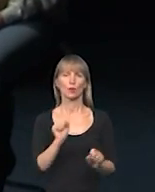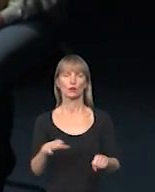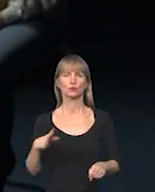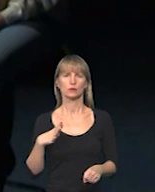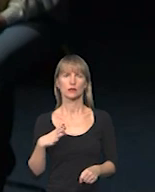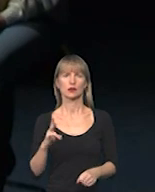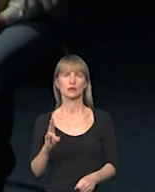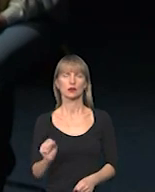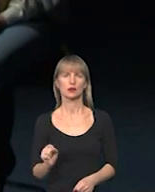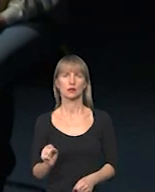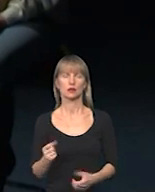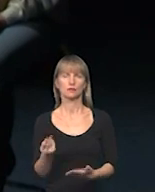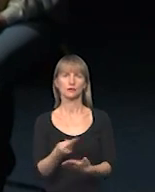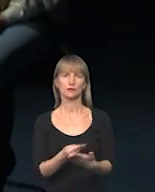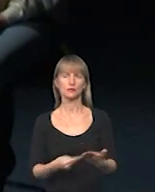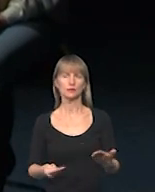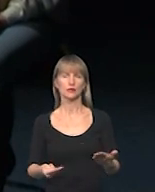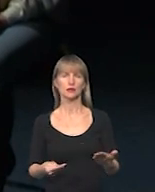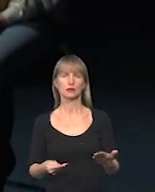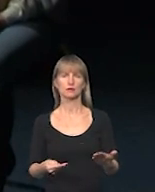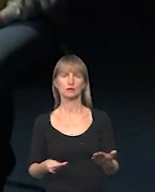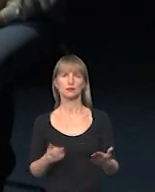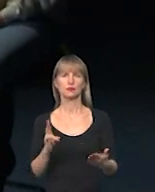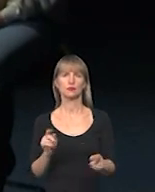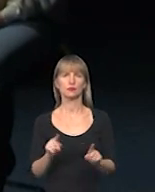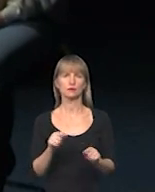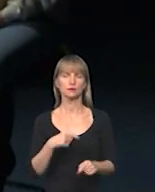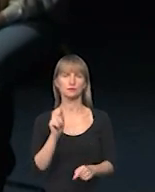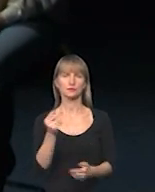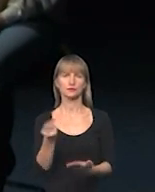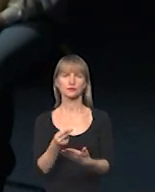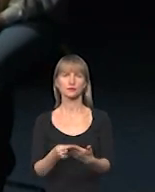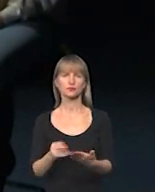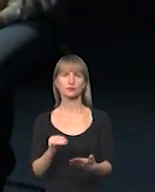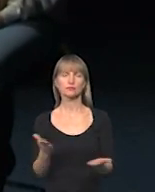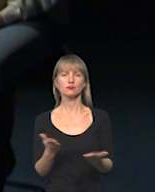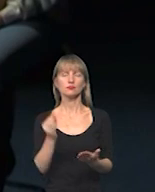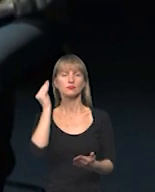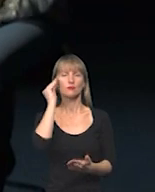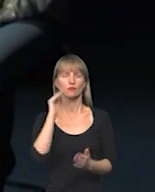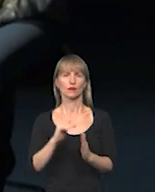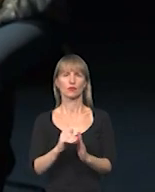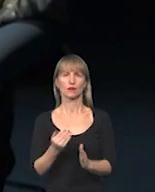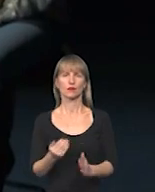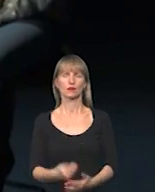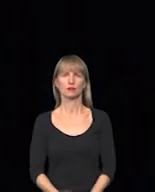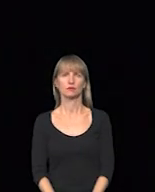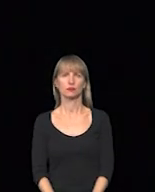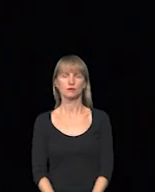бути на картину, на те, що на ній зображено, які асоціації викликати.